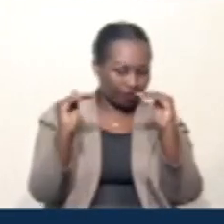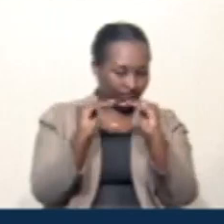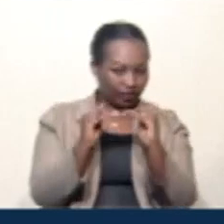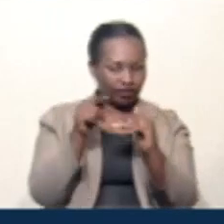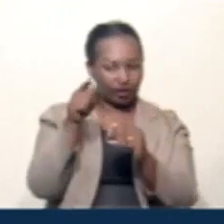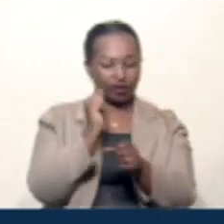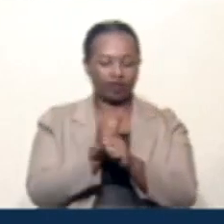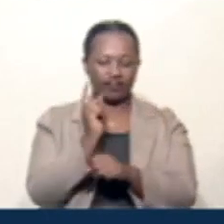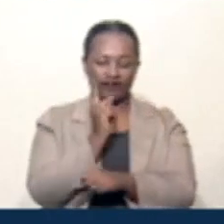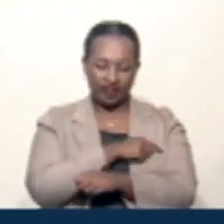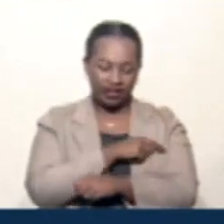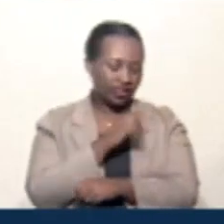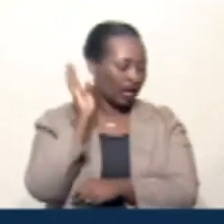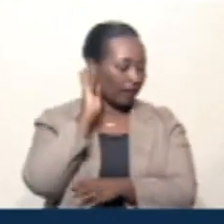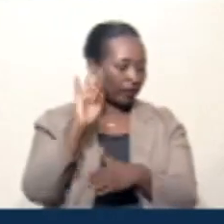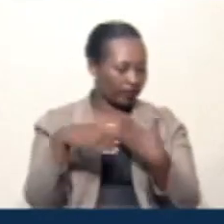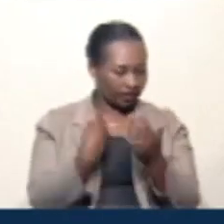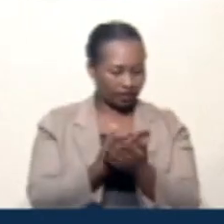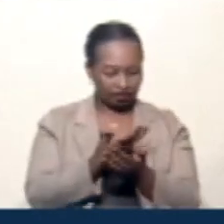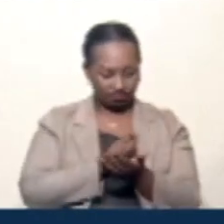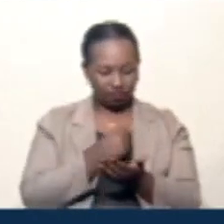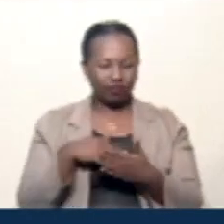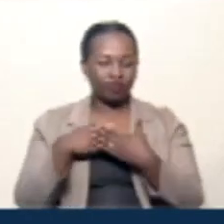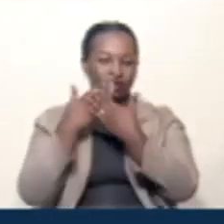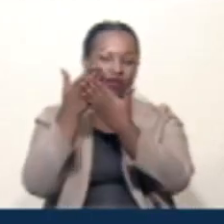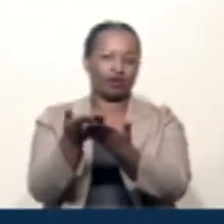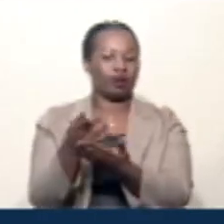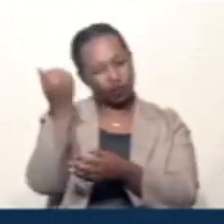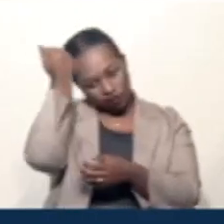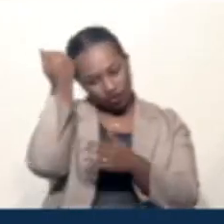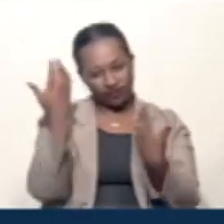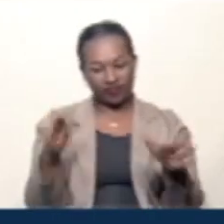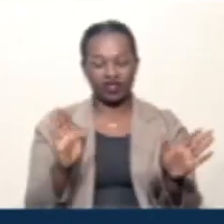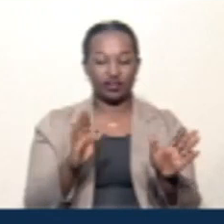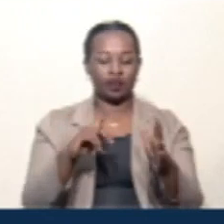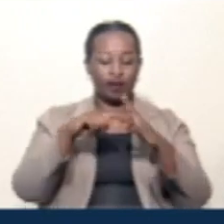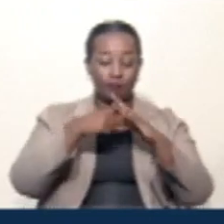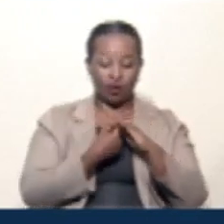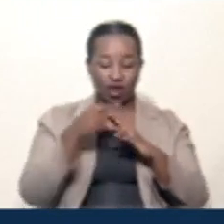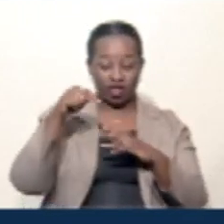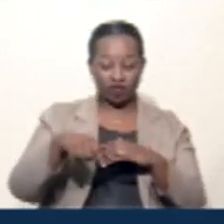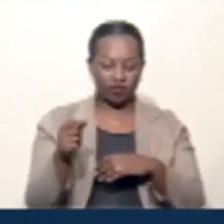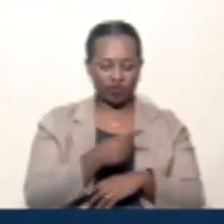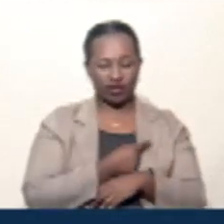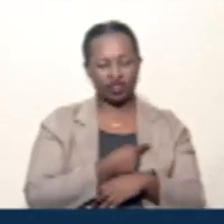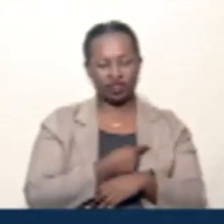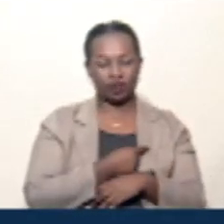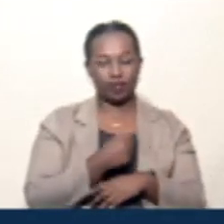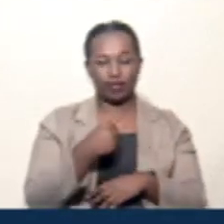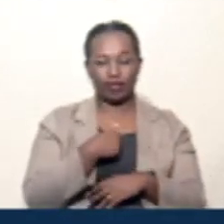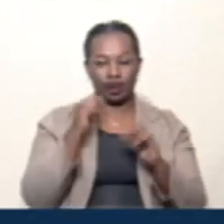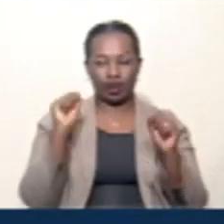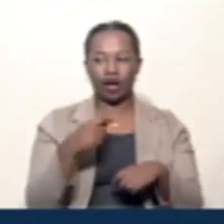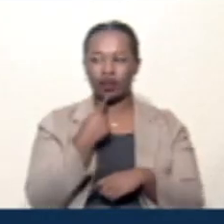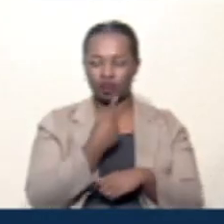ayo makuru yose twarayabonye ndetse anashyikirizwa ubwishingizi. Mu ntangiriro z'uku kwezi rero navuga nti niho